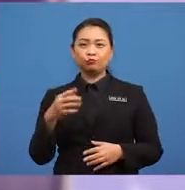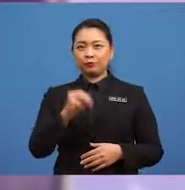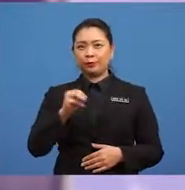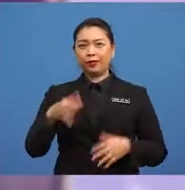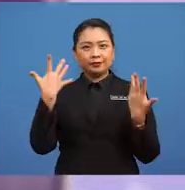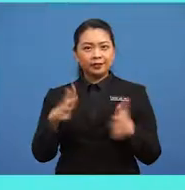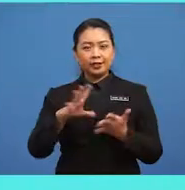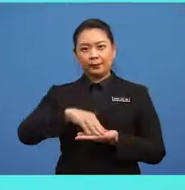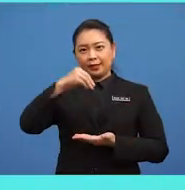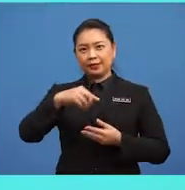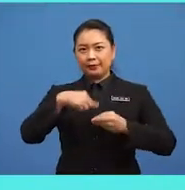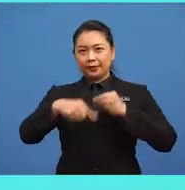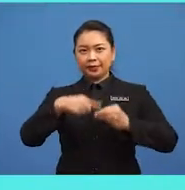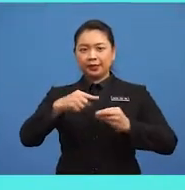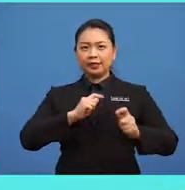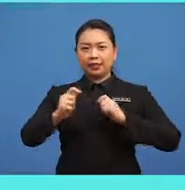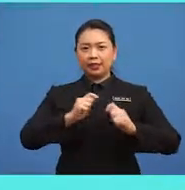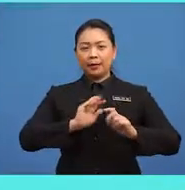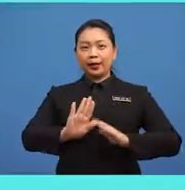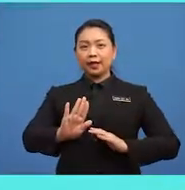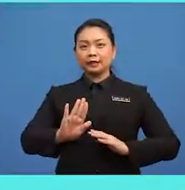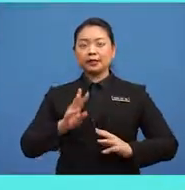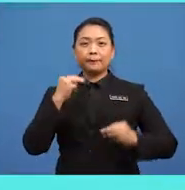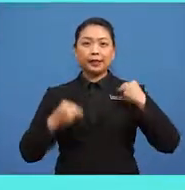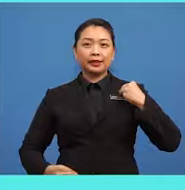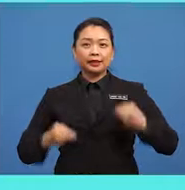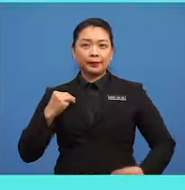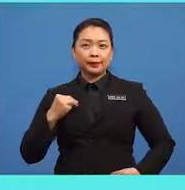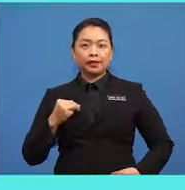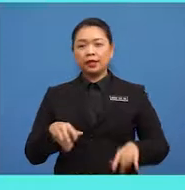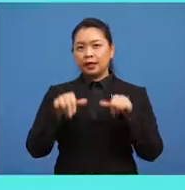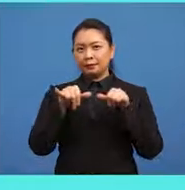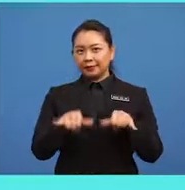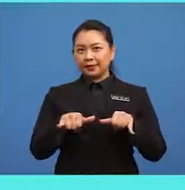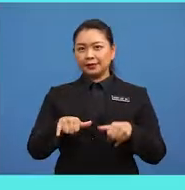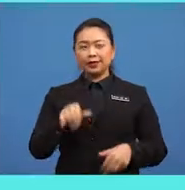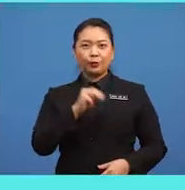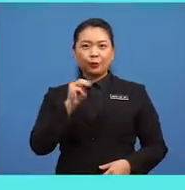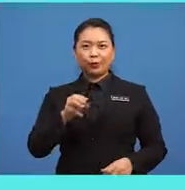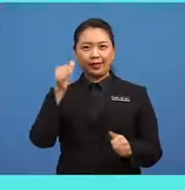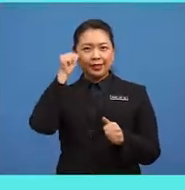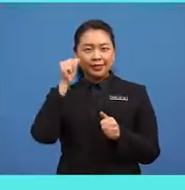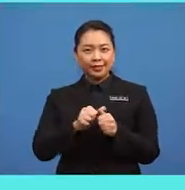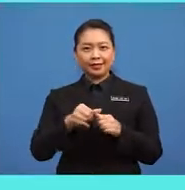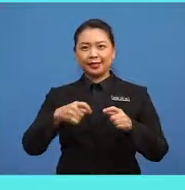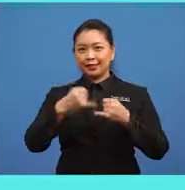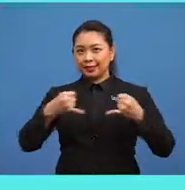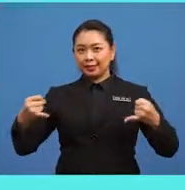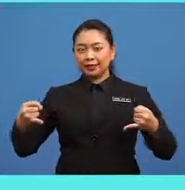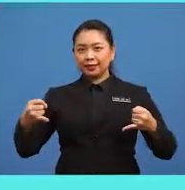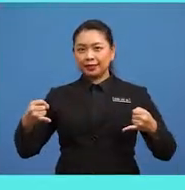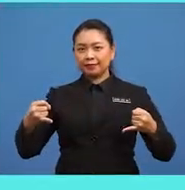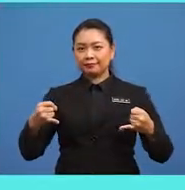belajar berkenaan tindak balas metabolisme. Masihkah murid-murid ingat jenis-jenis tindak balas